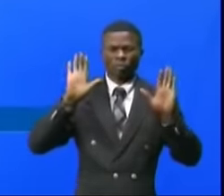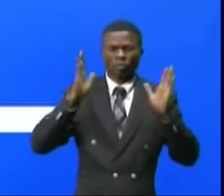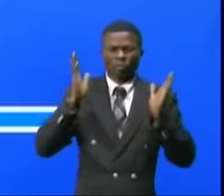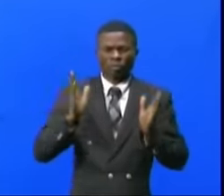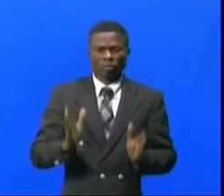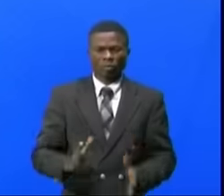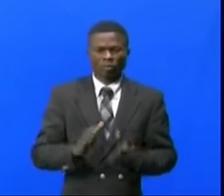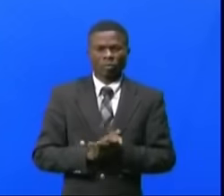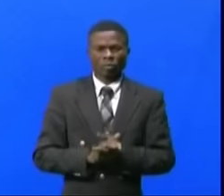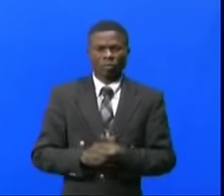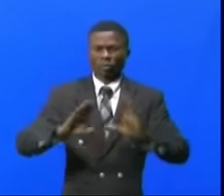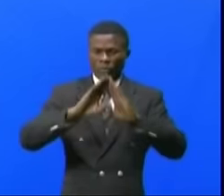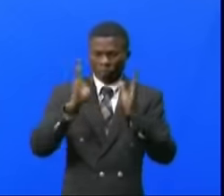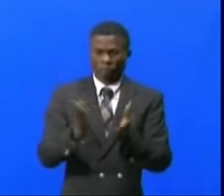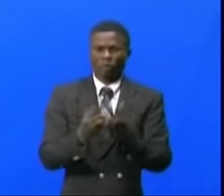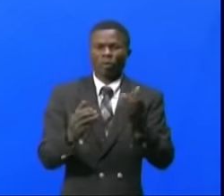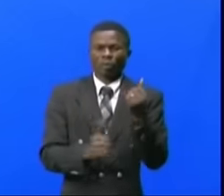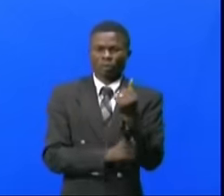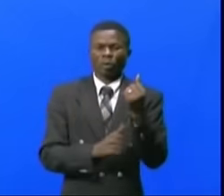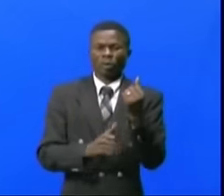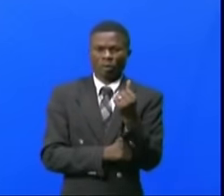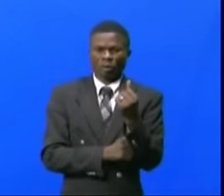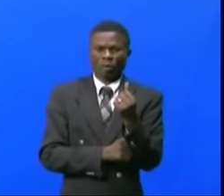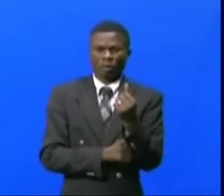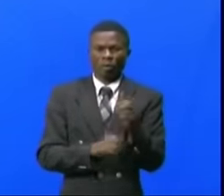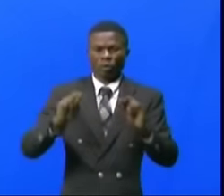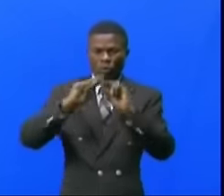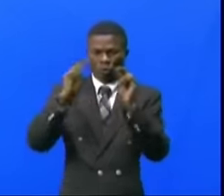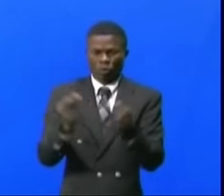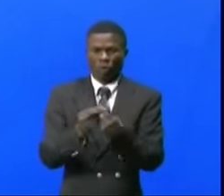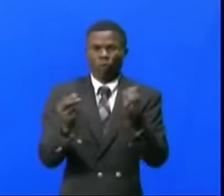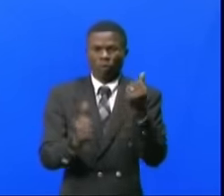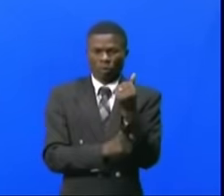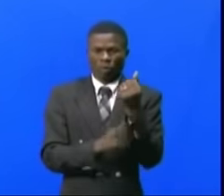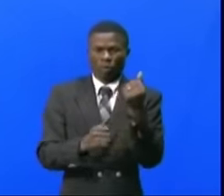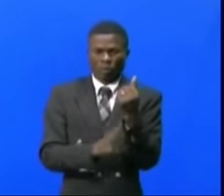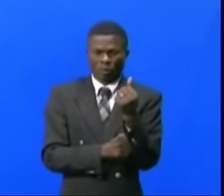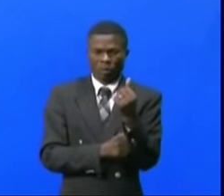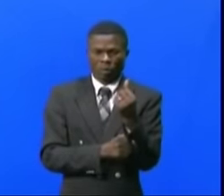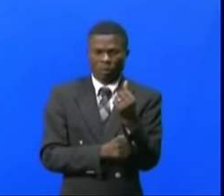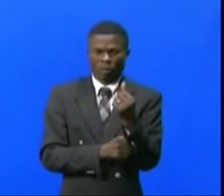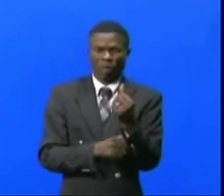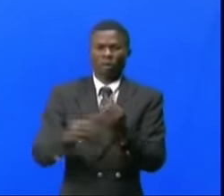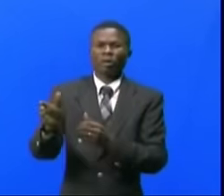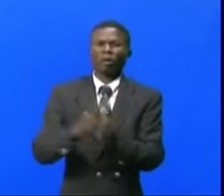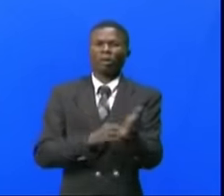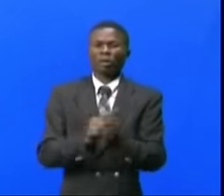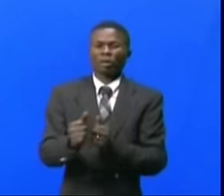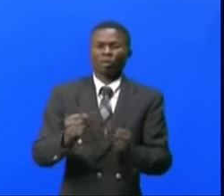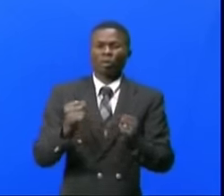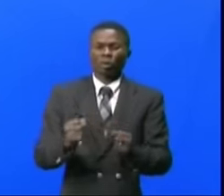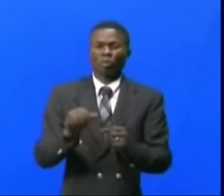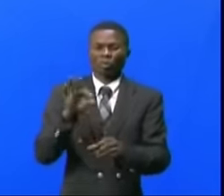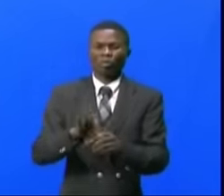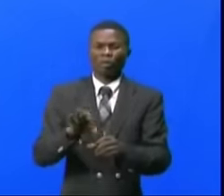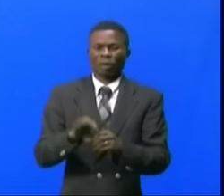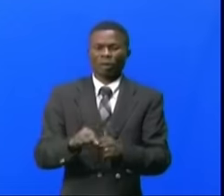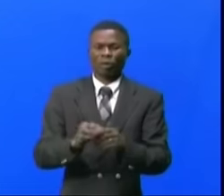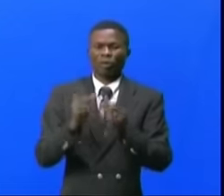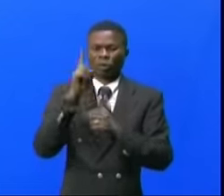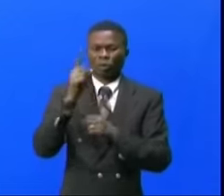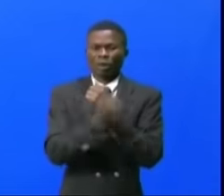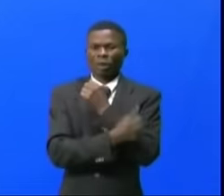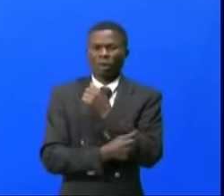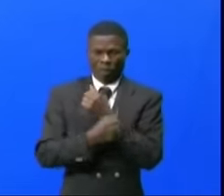à tous les individus ou groupes d'individus qui tente de prendre le pouvoir par la force